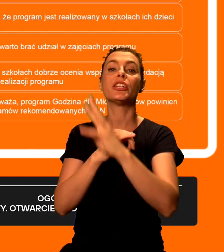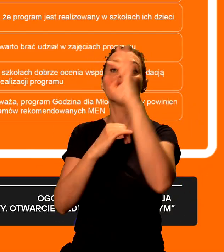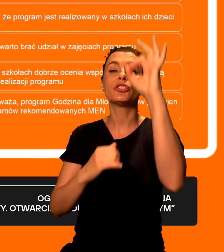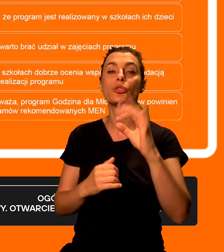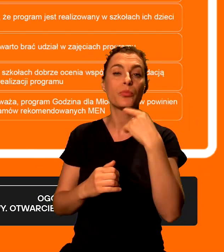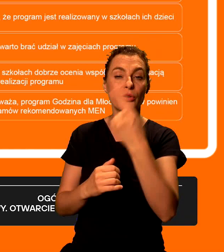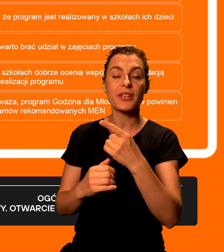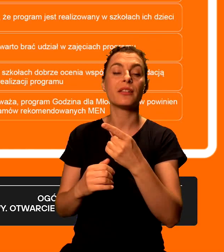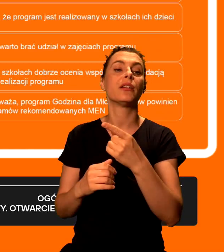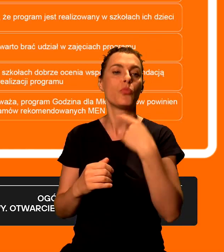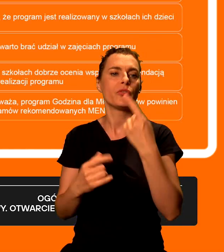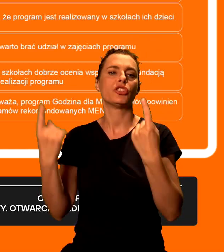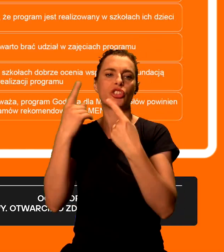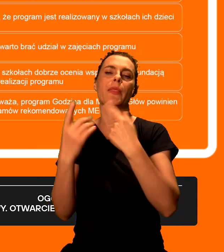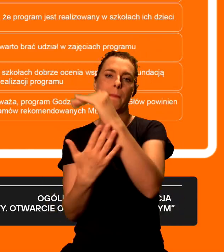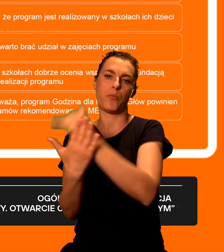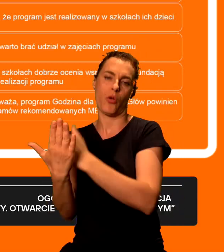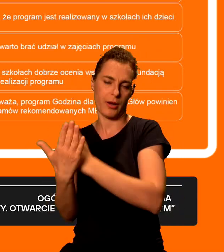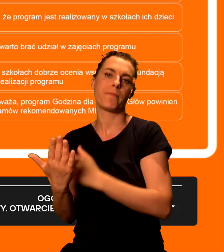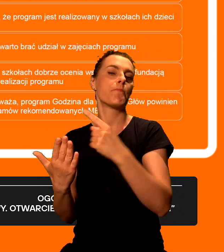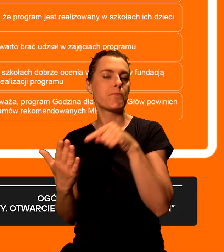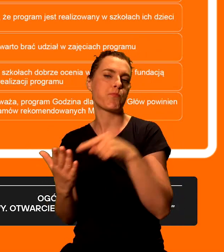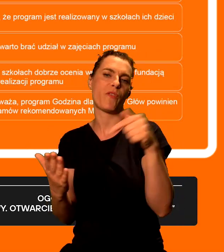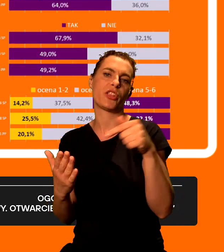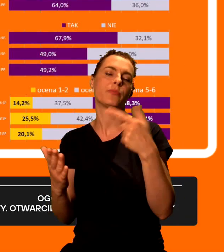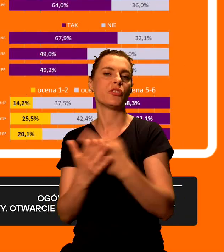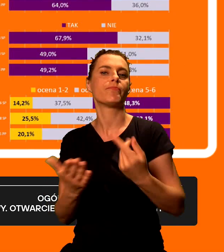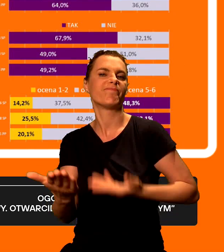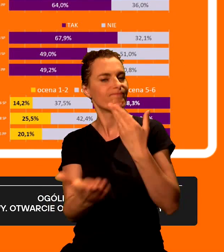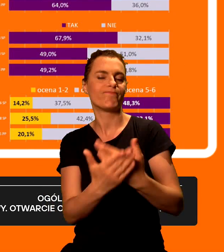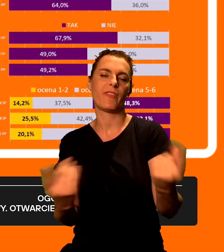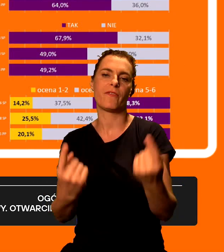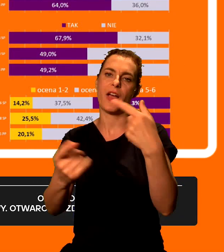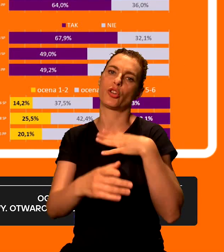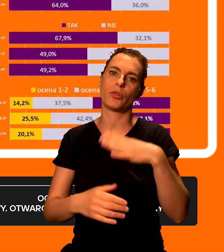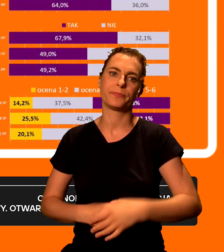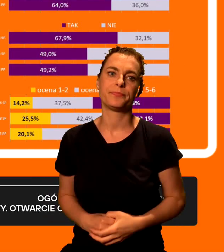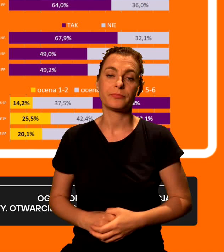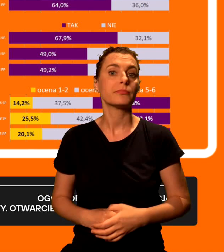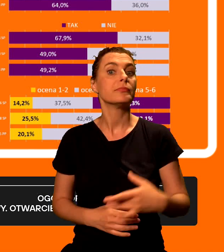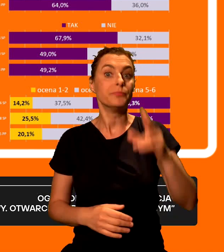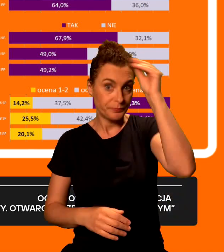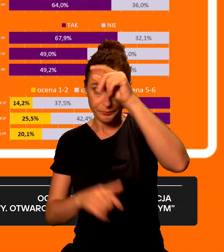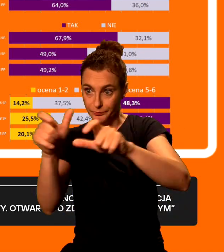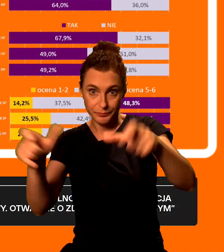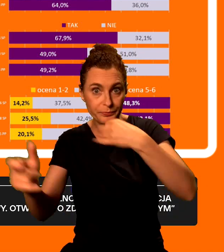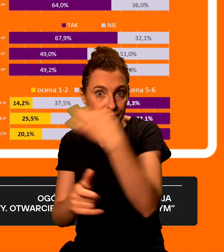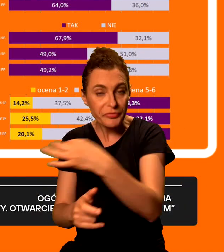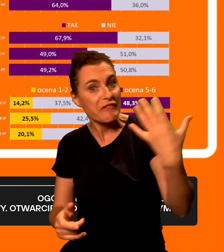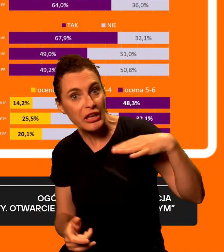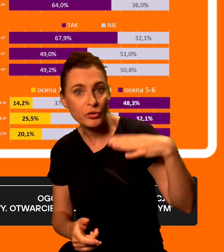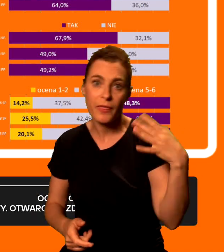uważa, że ten program powinien być jednym z programów rekomendowanych. Zapytaliśmy uczniów, czy warto, czy nie